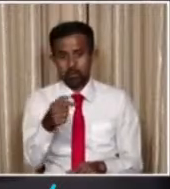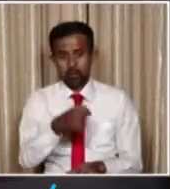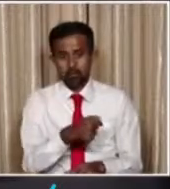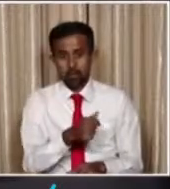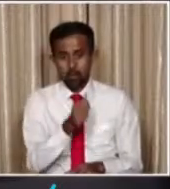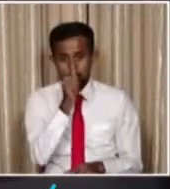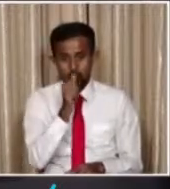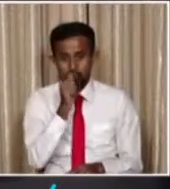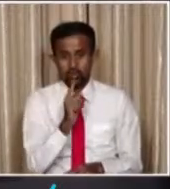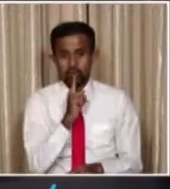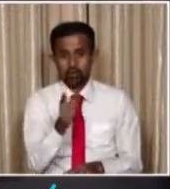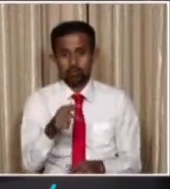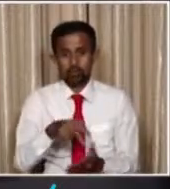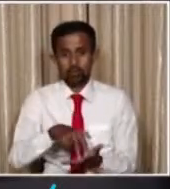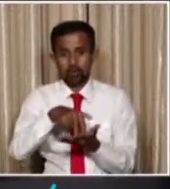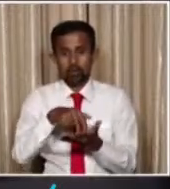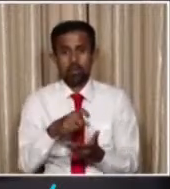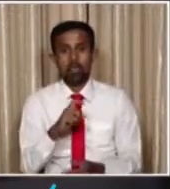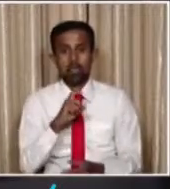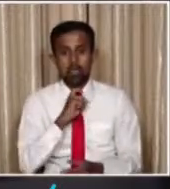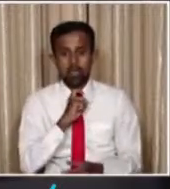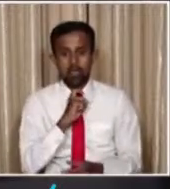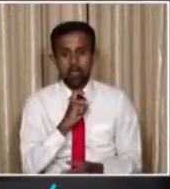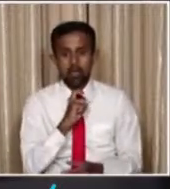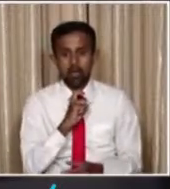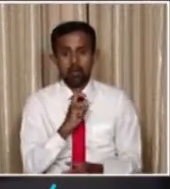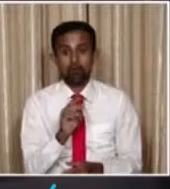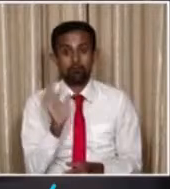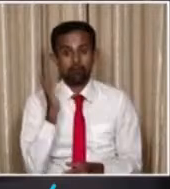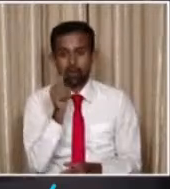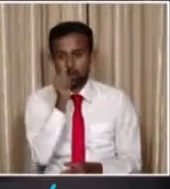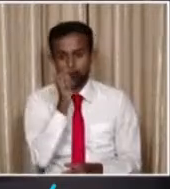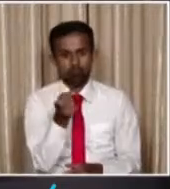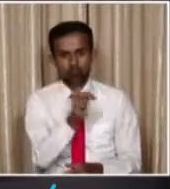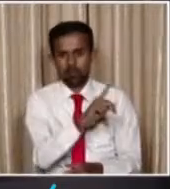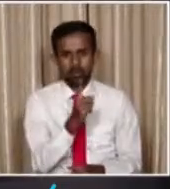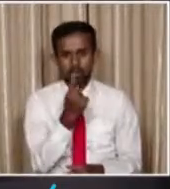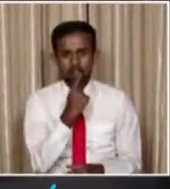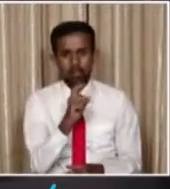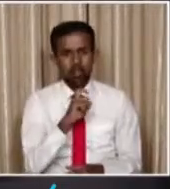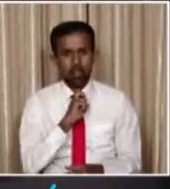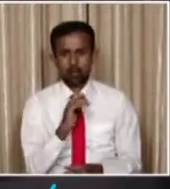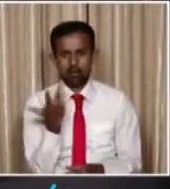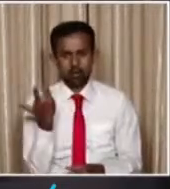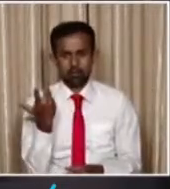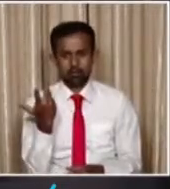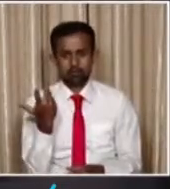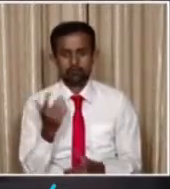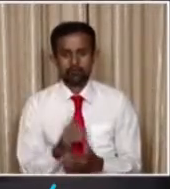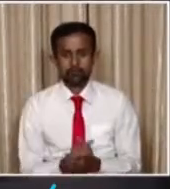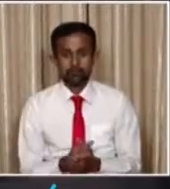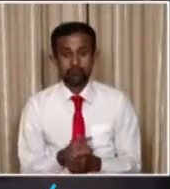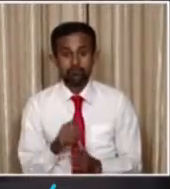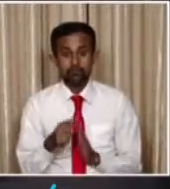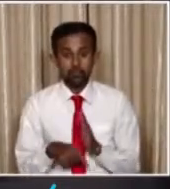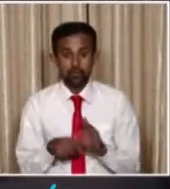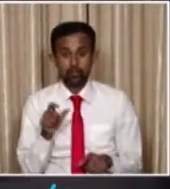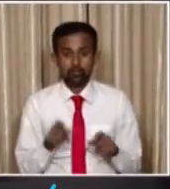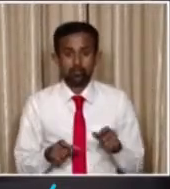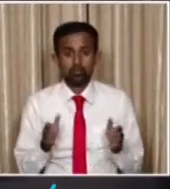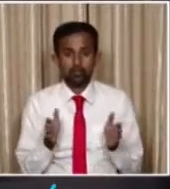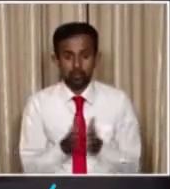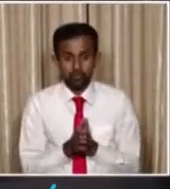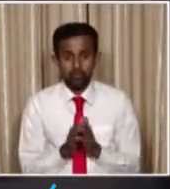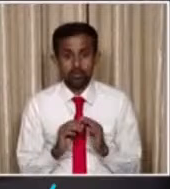හොරු කියලා කියනකොට ඔතනින් නැගිටලා කෑ ගහන්නේ විශේෂයෙන් හොරු අනිත් අය කෑ ගහන්නේ. ඒ නිසා කරුණාකරලා මේ රටේ මිනිස්සු එක්ක